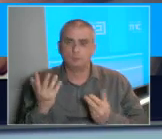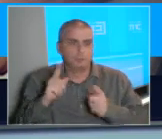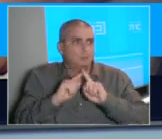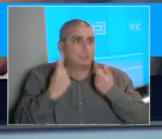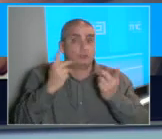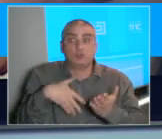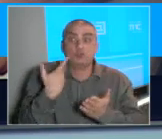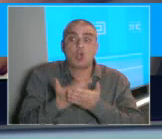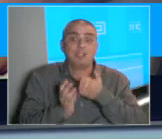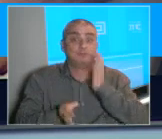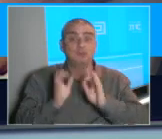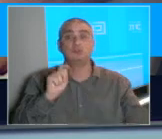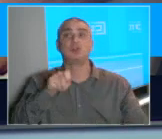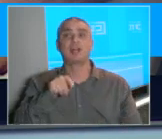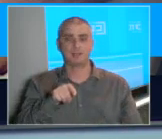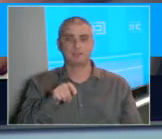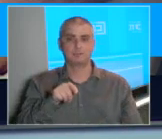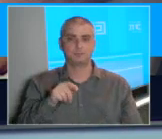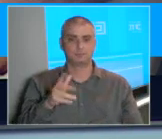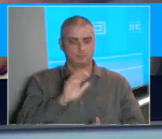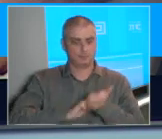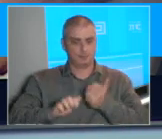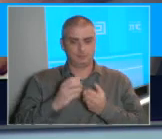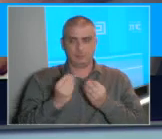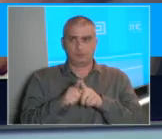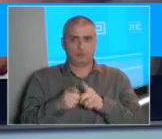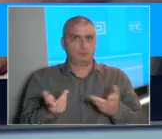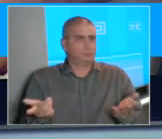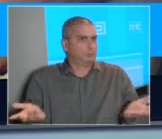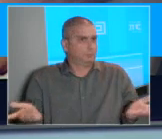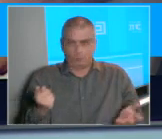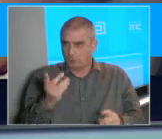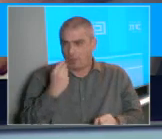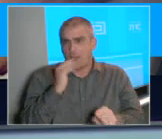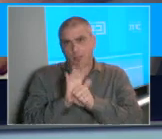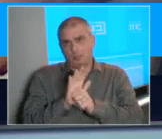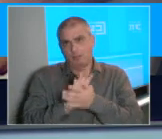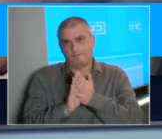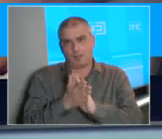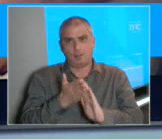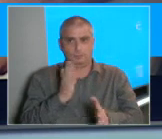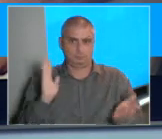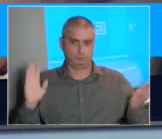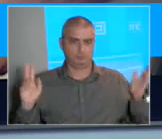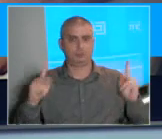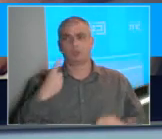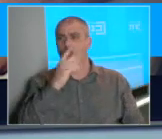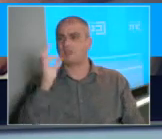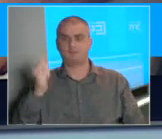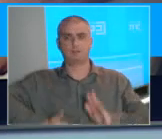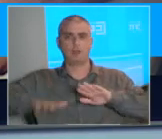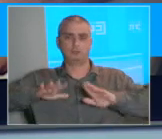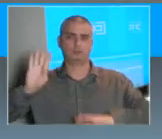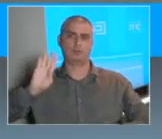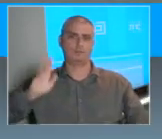הזוי שהיועץ המשפטי של הכנסת מסתבך במשהו כזה. הוא אכל אותה, סגר את הסיפור הזה, יש 1-0 לראש